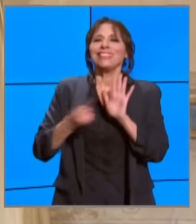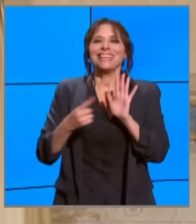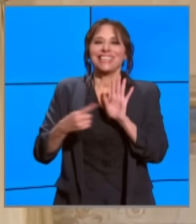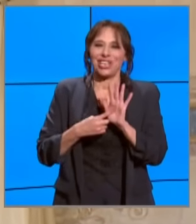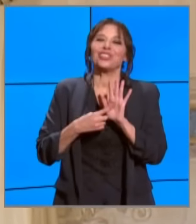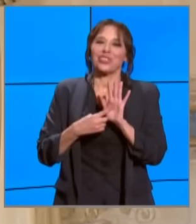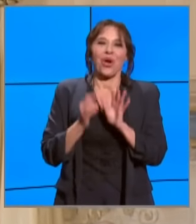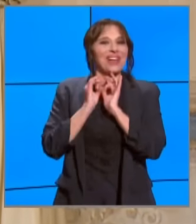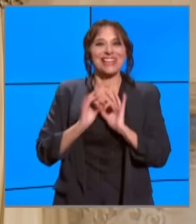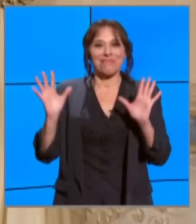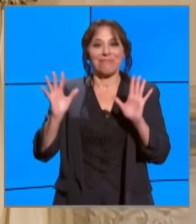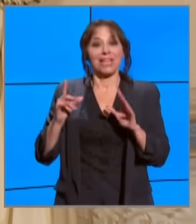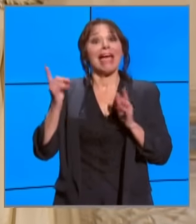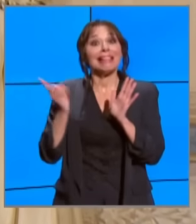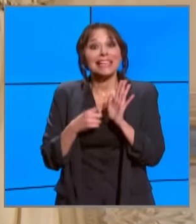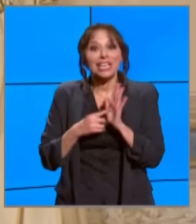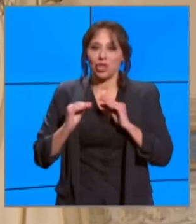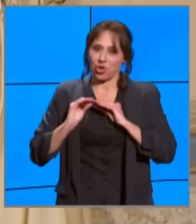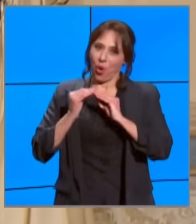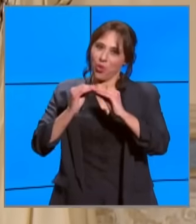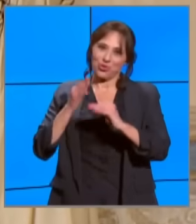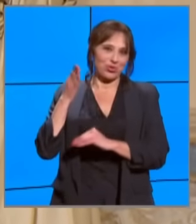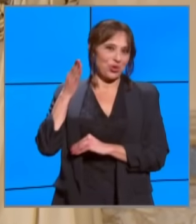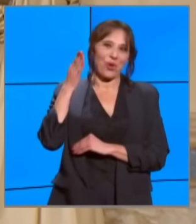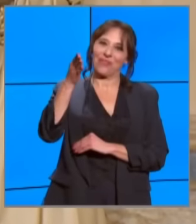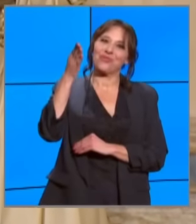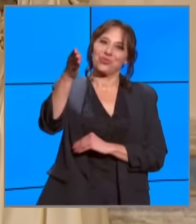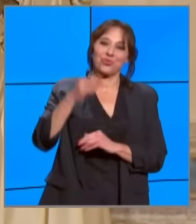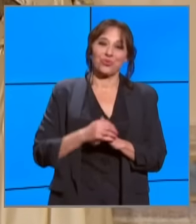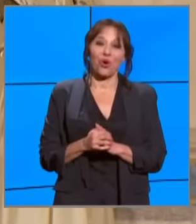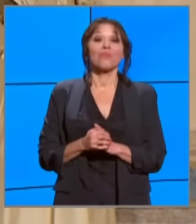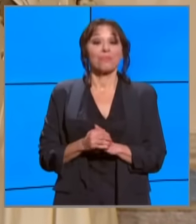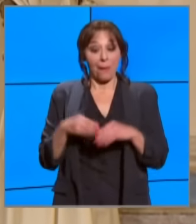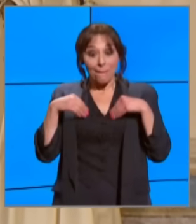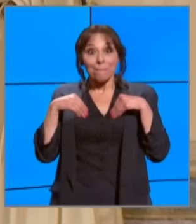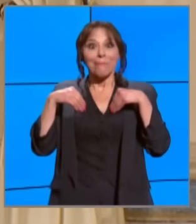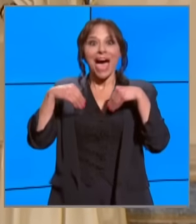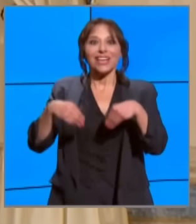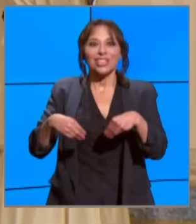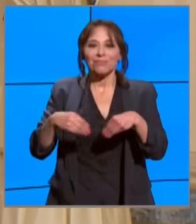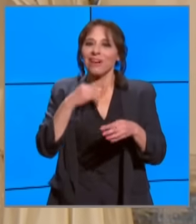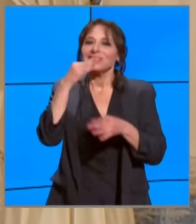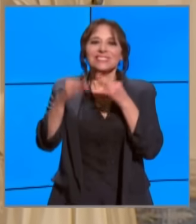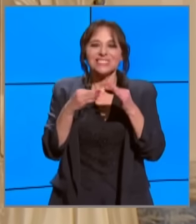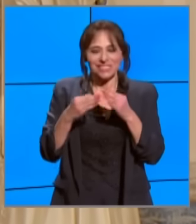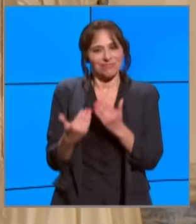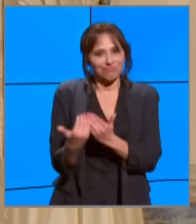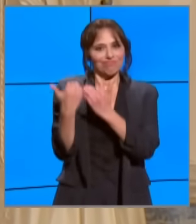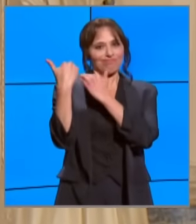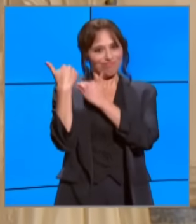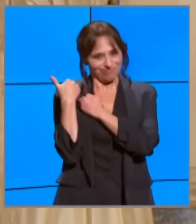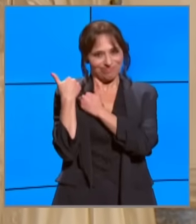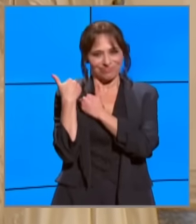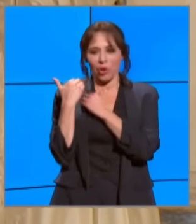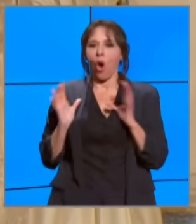futuro alla costruzione del futuro partecipare significa farsi carico della propria